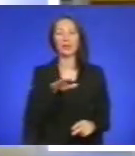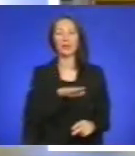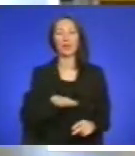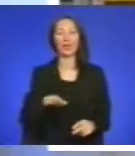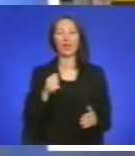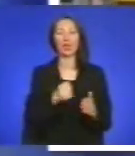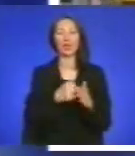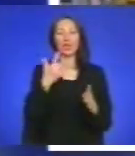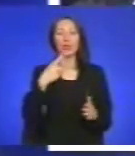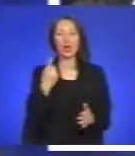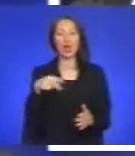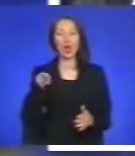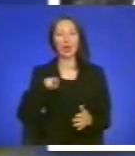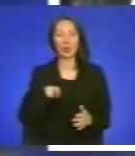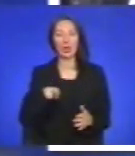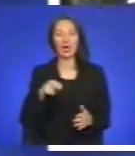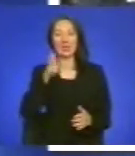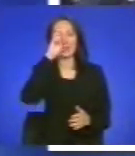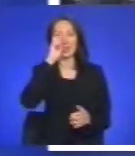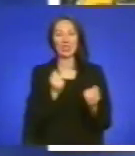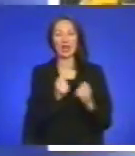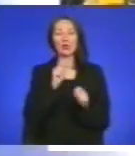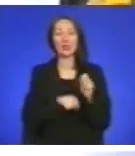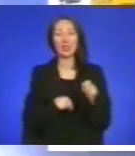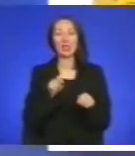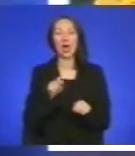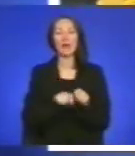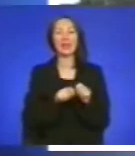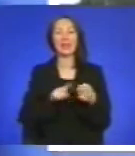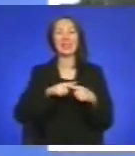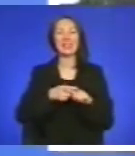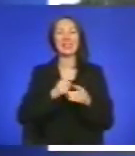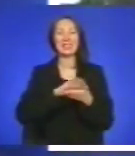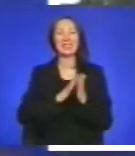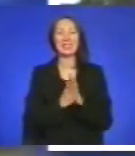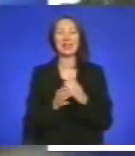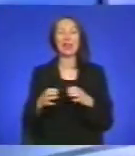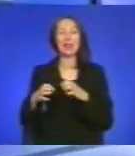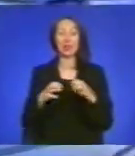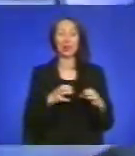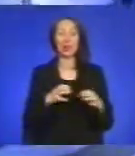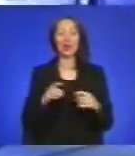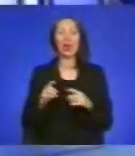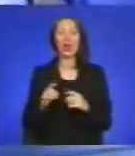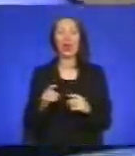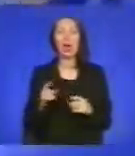До 31 липня Державтоінспекція перевірятиме технічний стан маршруток і автобусів.